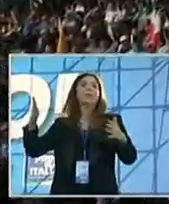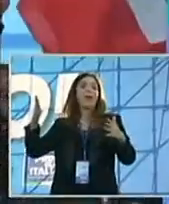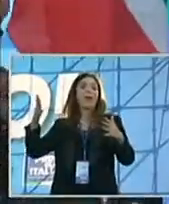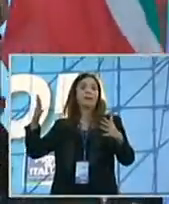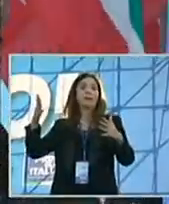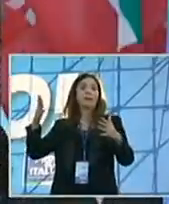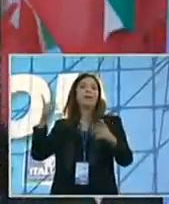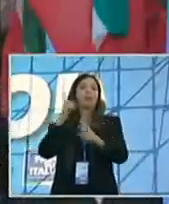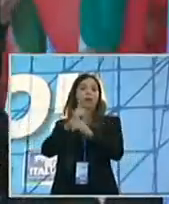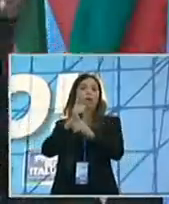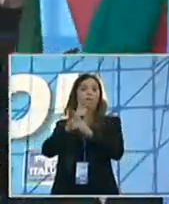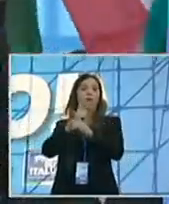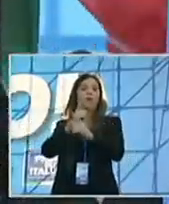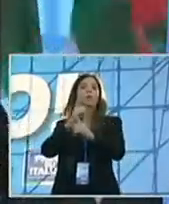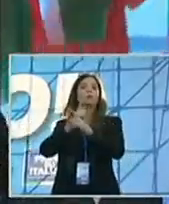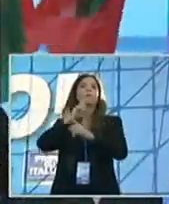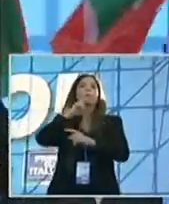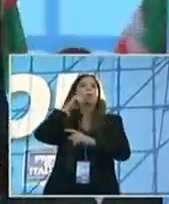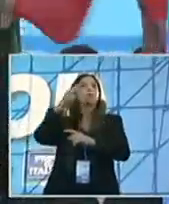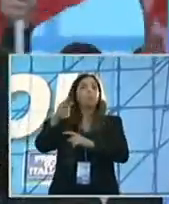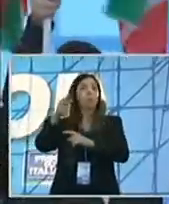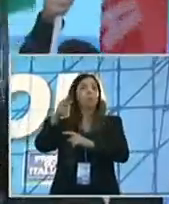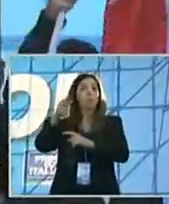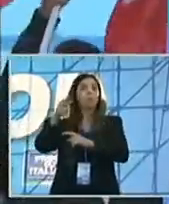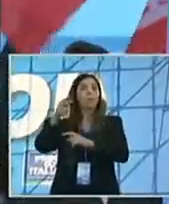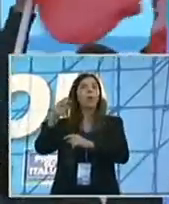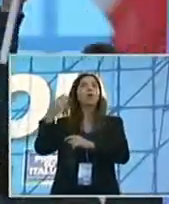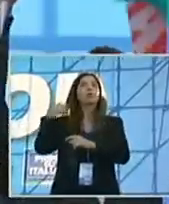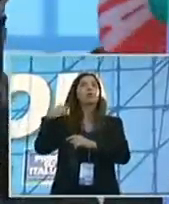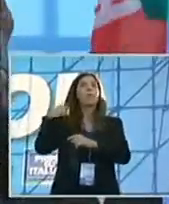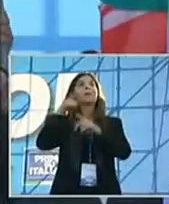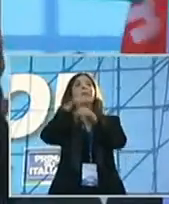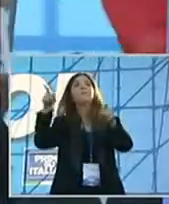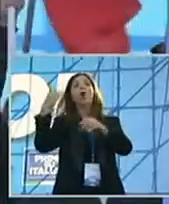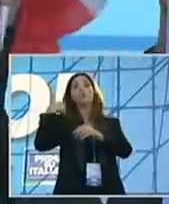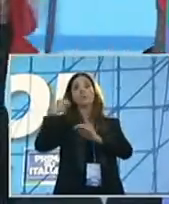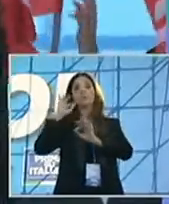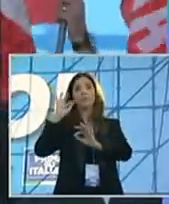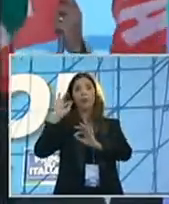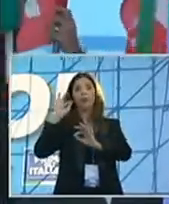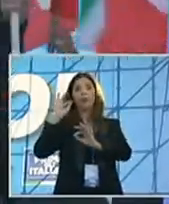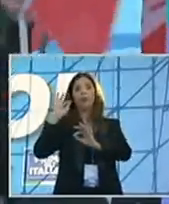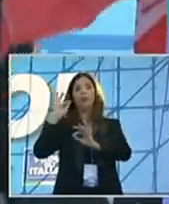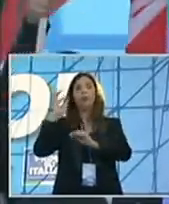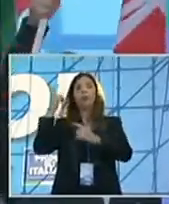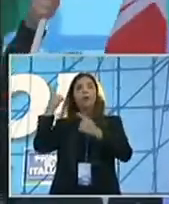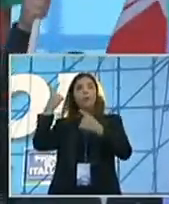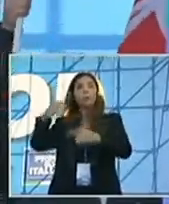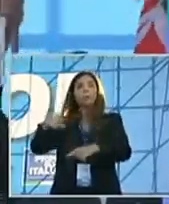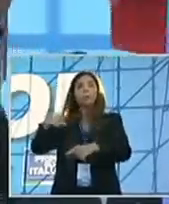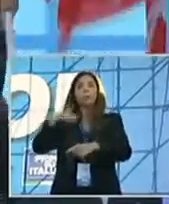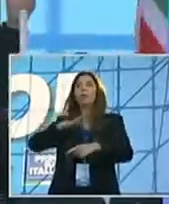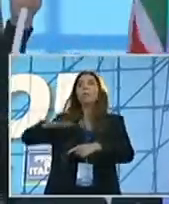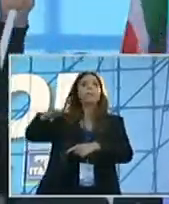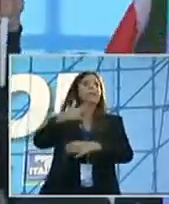domanda di unità che proviene dal nostro popolo. Questa è la nostra